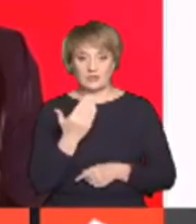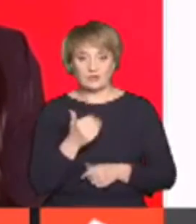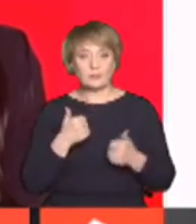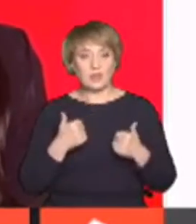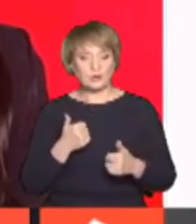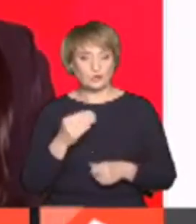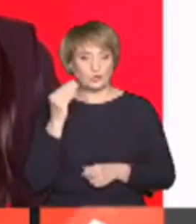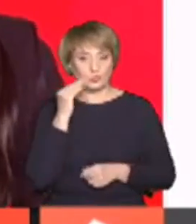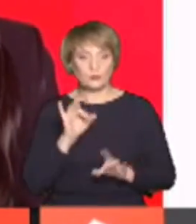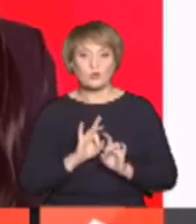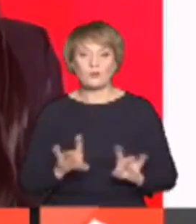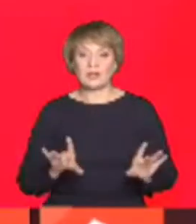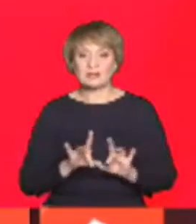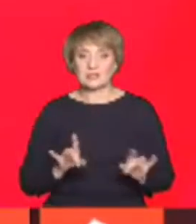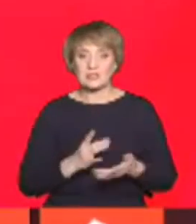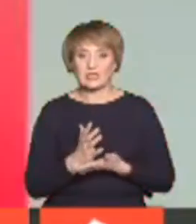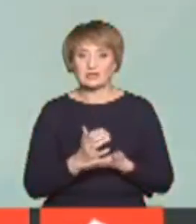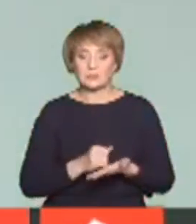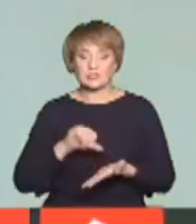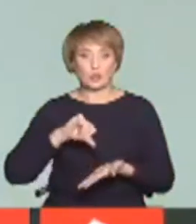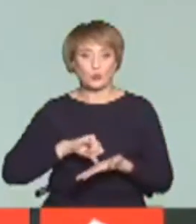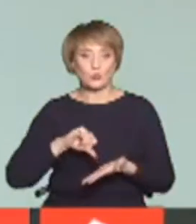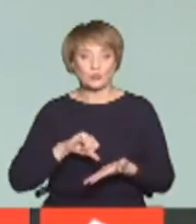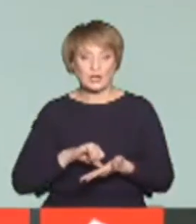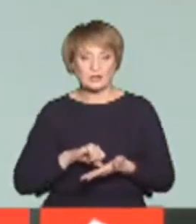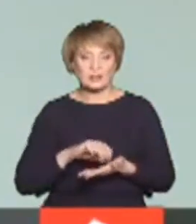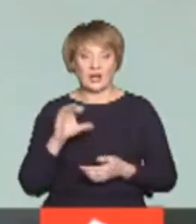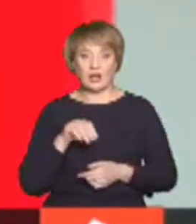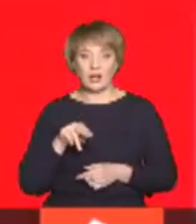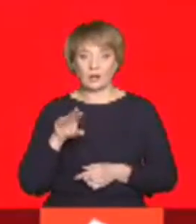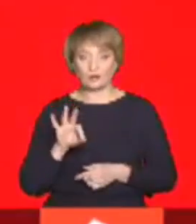висловили. Мирослав Гай, офіцер резерву і учасник антитерористичної операції, був з нами напряму.